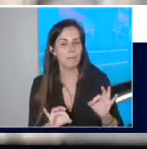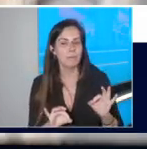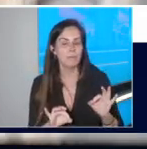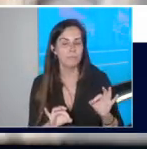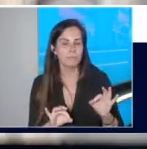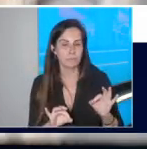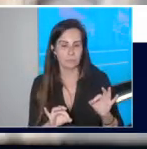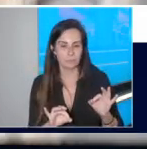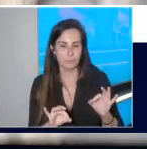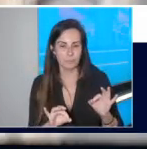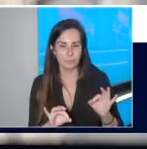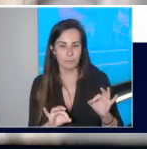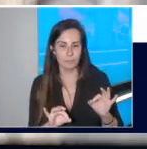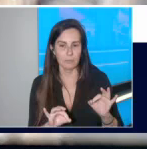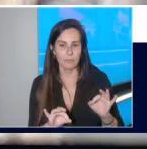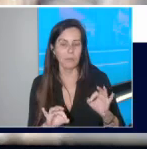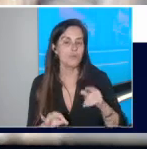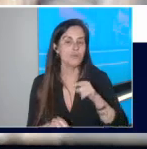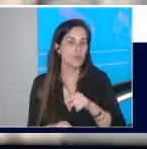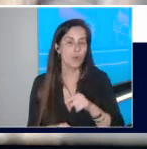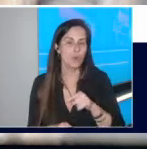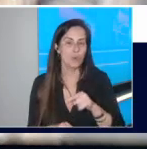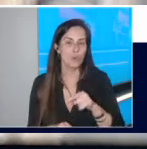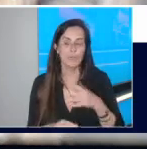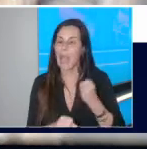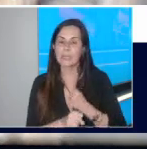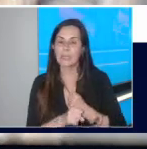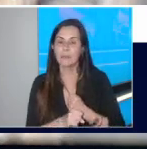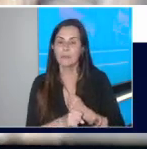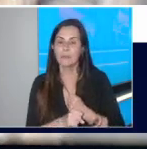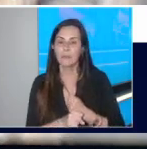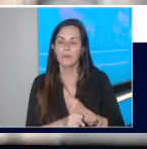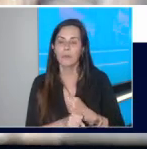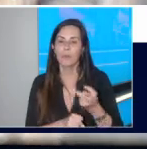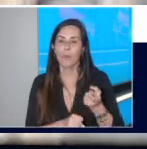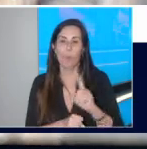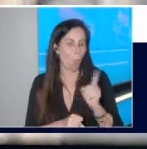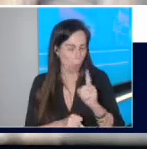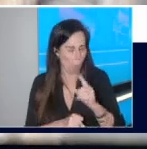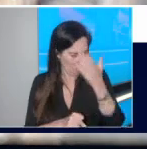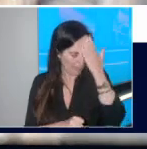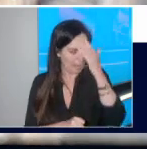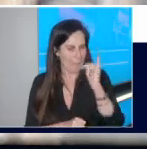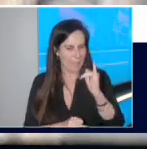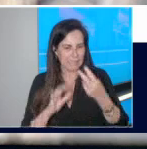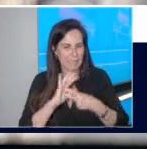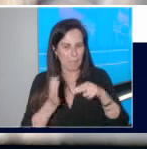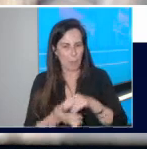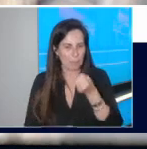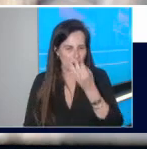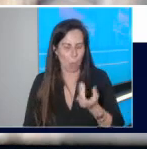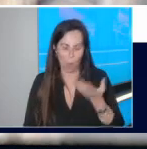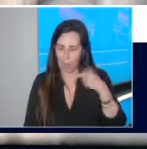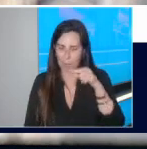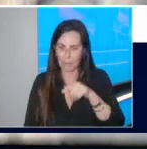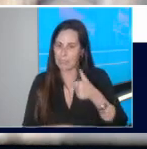הכיוונים שהוא צפוי לצאת אליהם, כאשר הוא לא חדש בפוליטיקה בסינגפור, גם